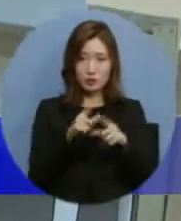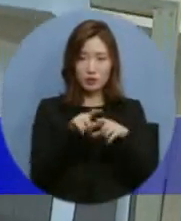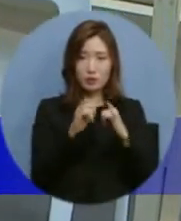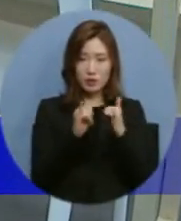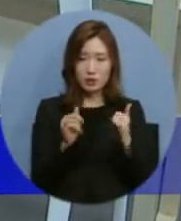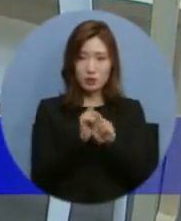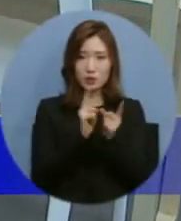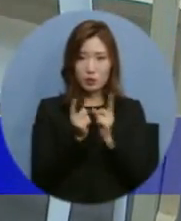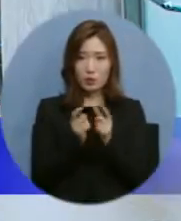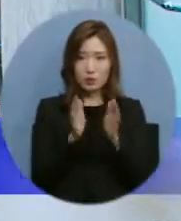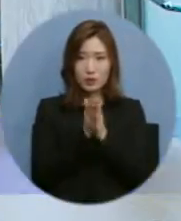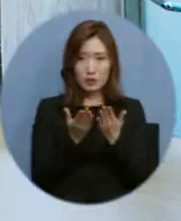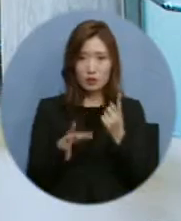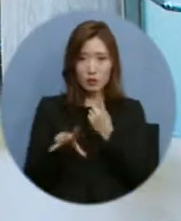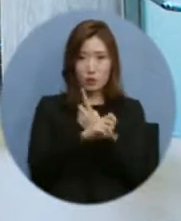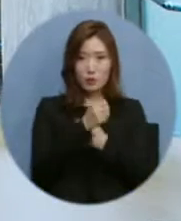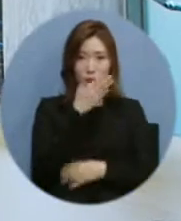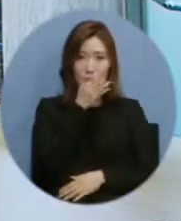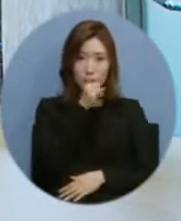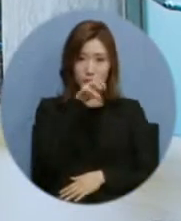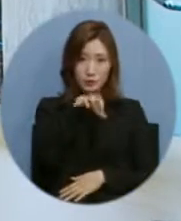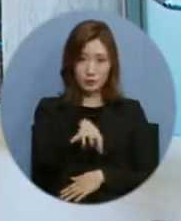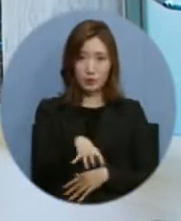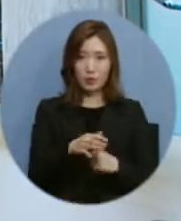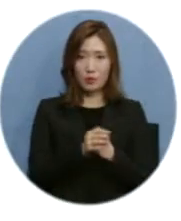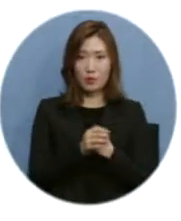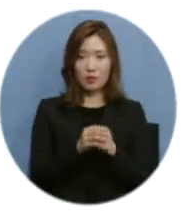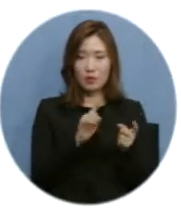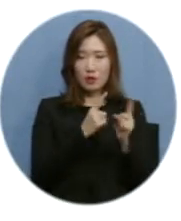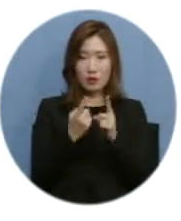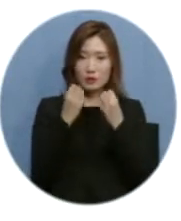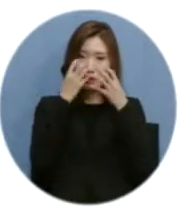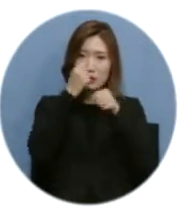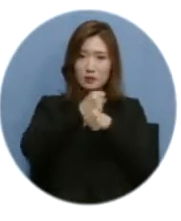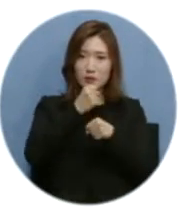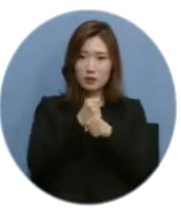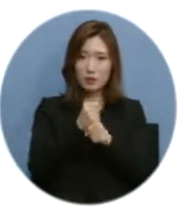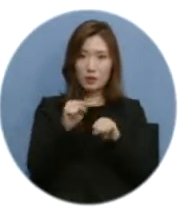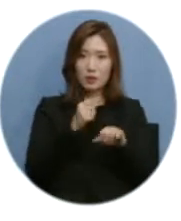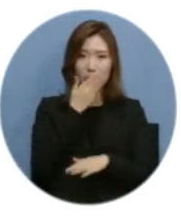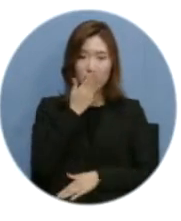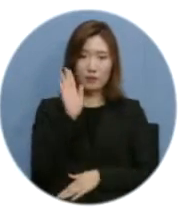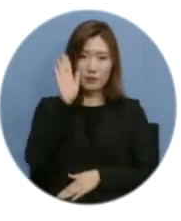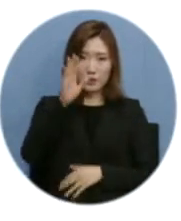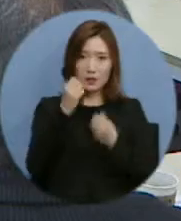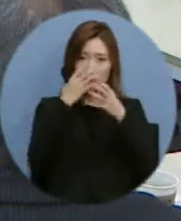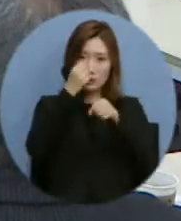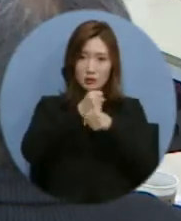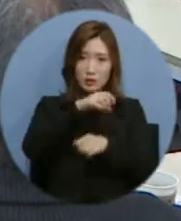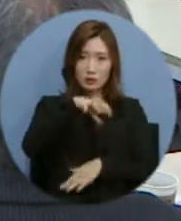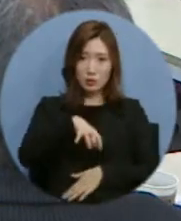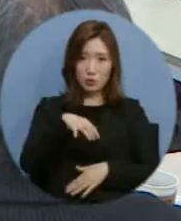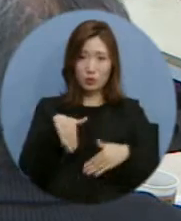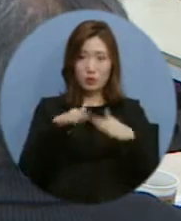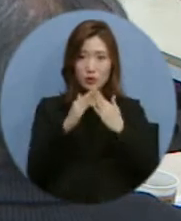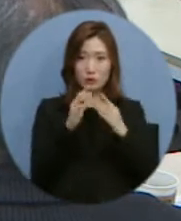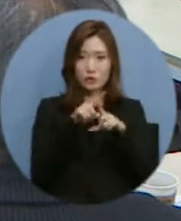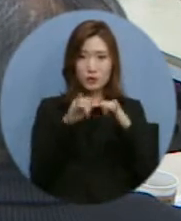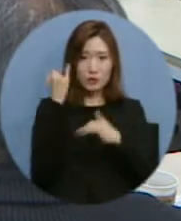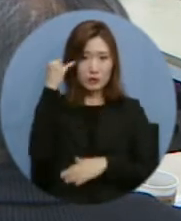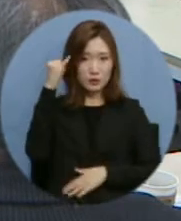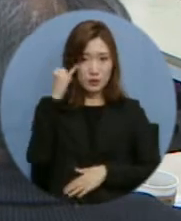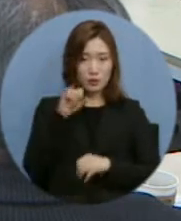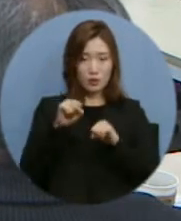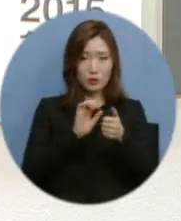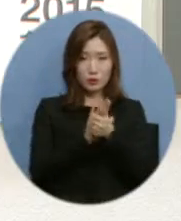주민들끼리 책을 공유할 수 있는 연희책방, 그리고 다양한 창작 활동이 가능한 미래 창작소가 생겨 주민들의 창의적인